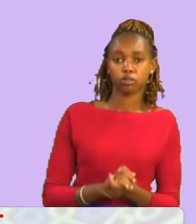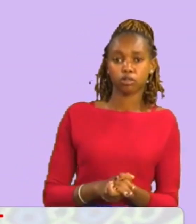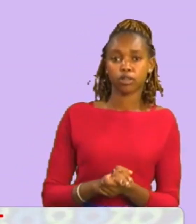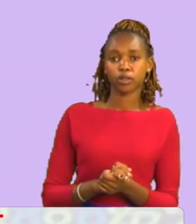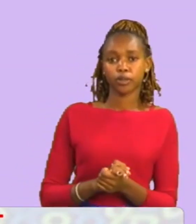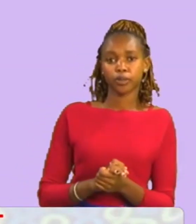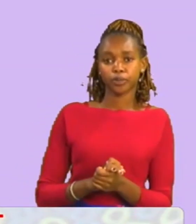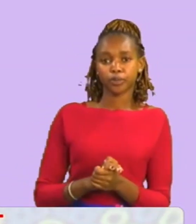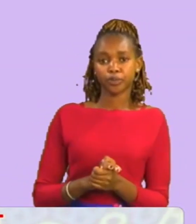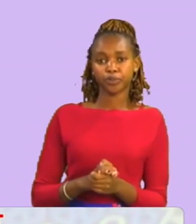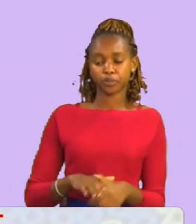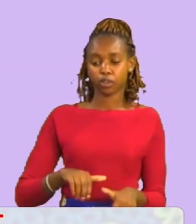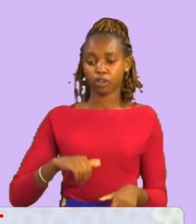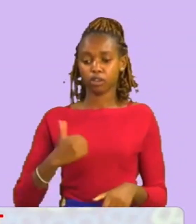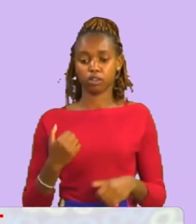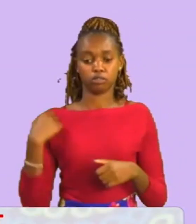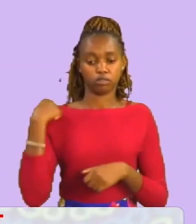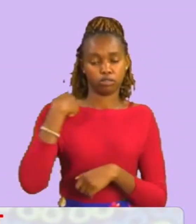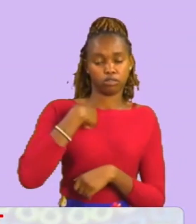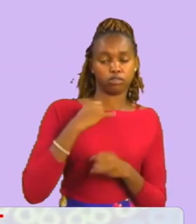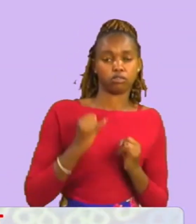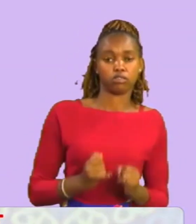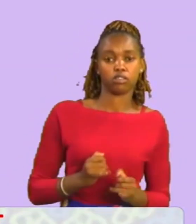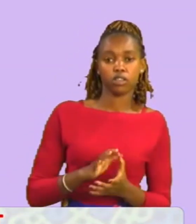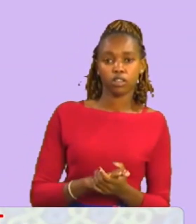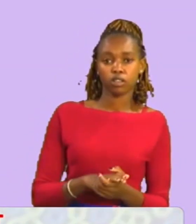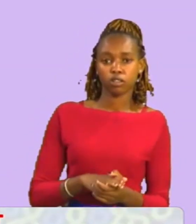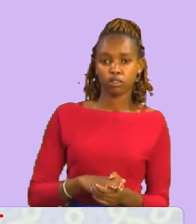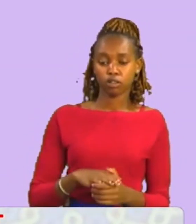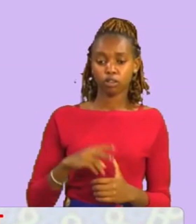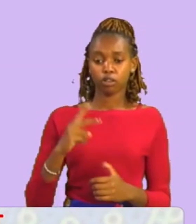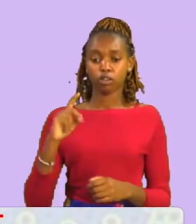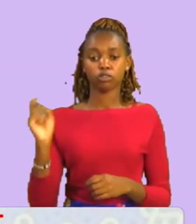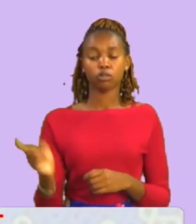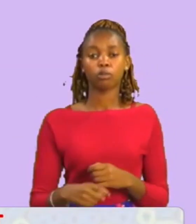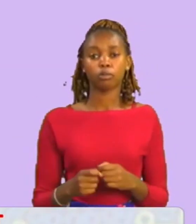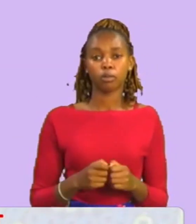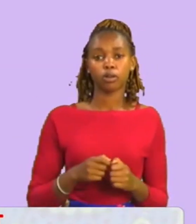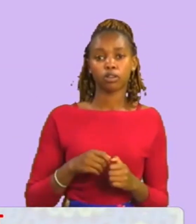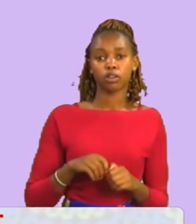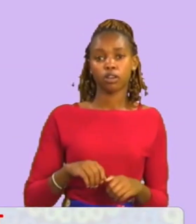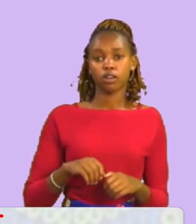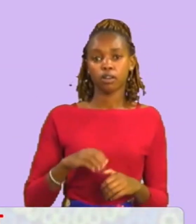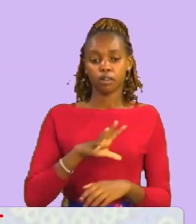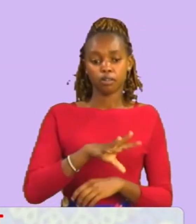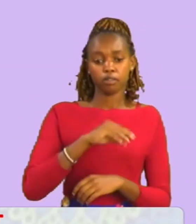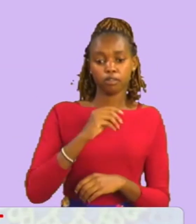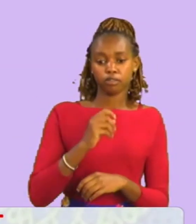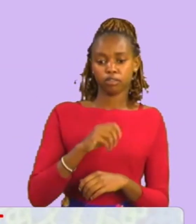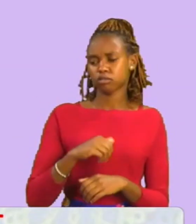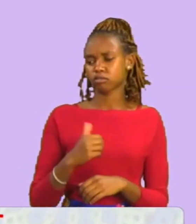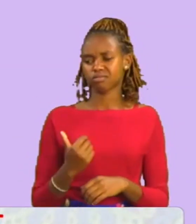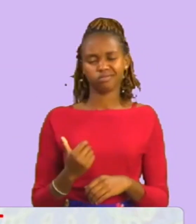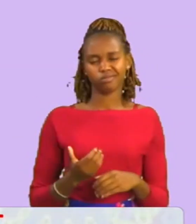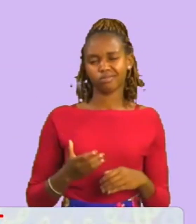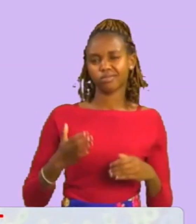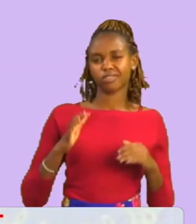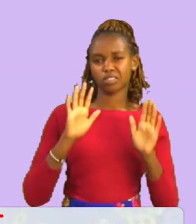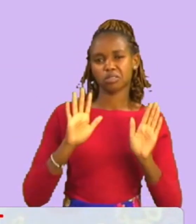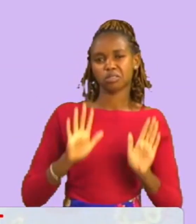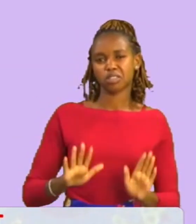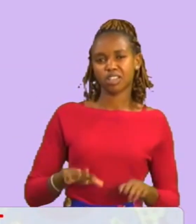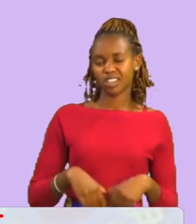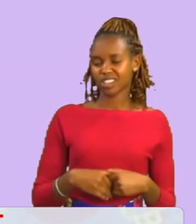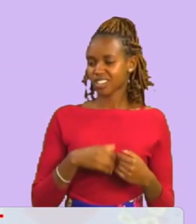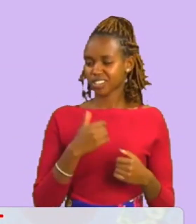Hiyo ni bag mpya kuna item mpya, unaona? Alafu 2 months hivi bado unapata wale wengine wenye wakufaidi, wengine wanakufaidi. Unachukua